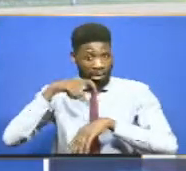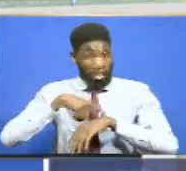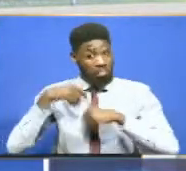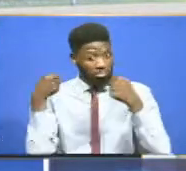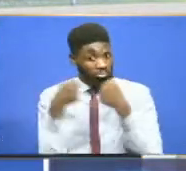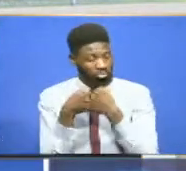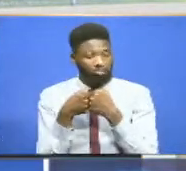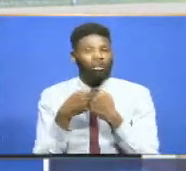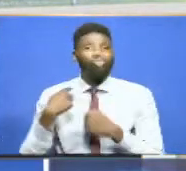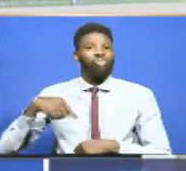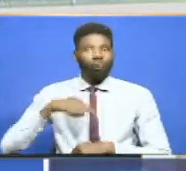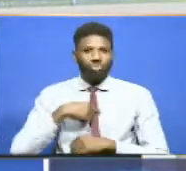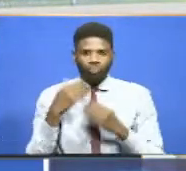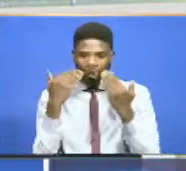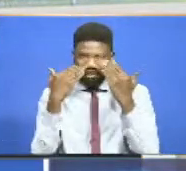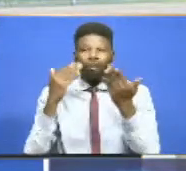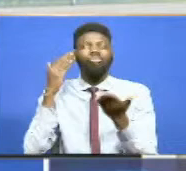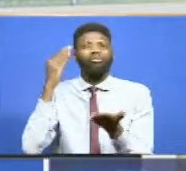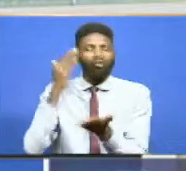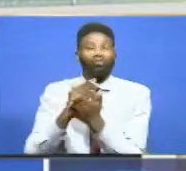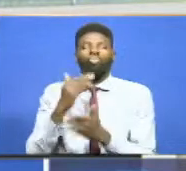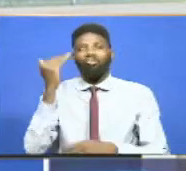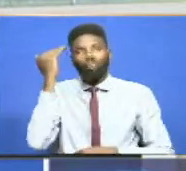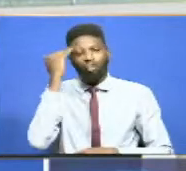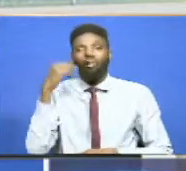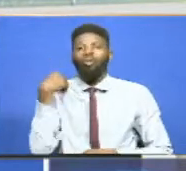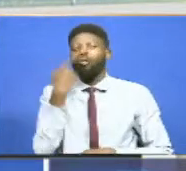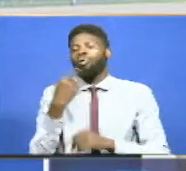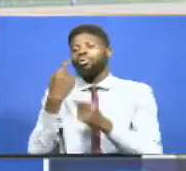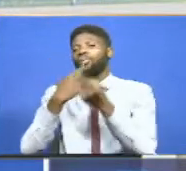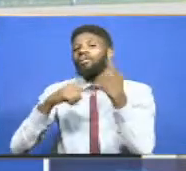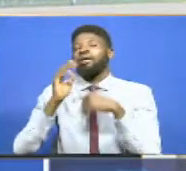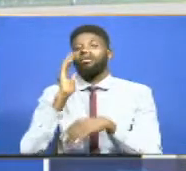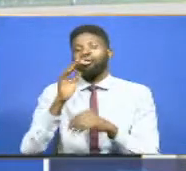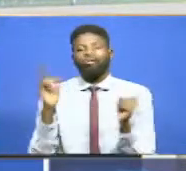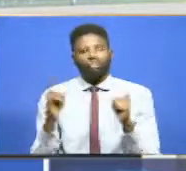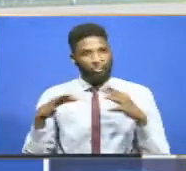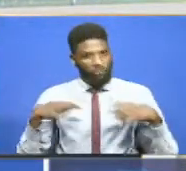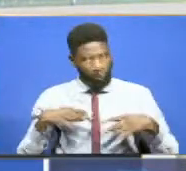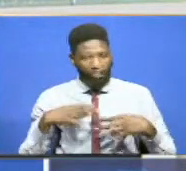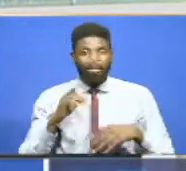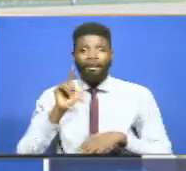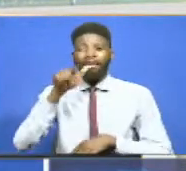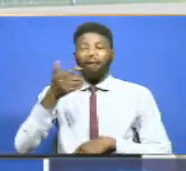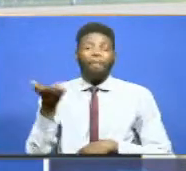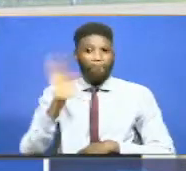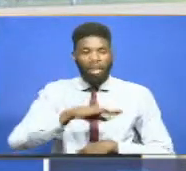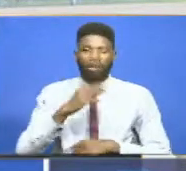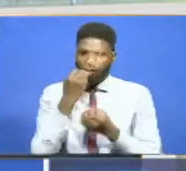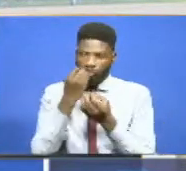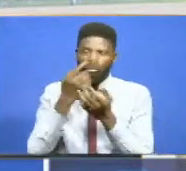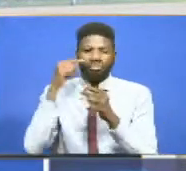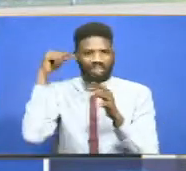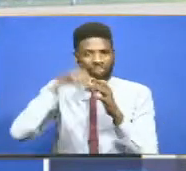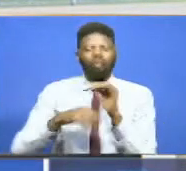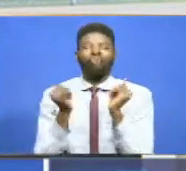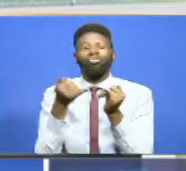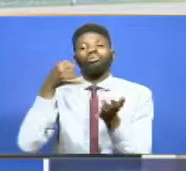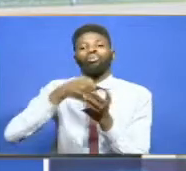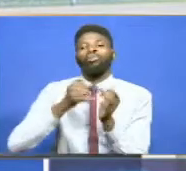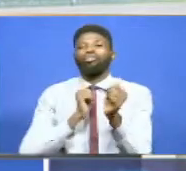utakapofika hapo ndipo utajua mbivu na mbichi za ni nani atakayechukua. Tupumzike kidogo kisha nirudi na taarifa zaidi zikiwa za